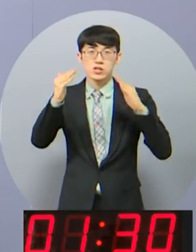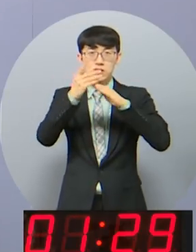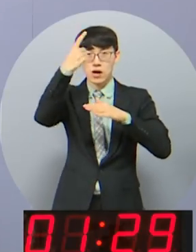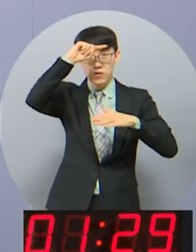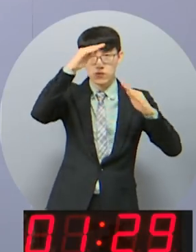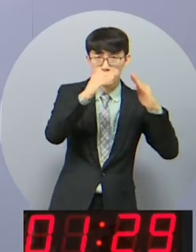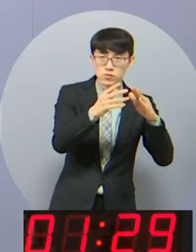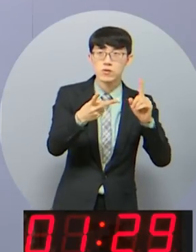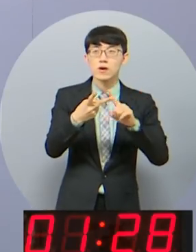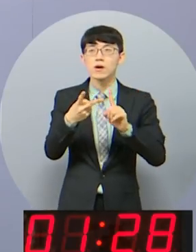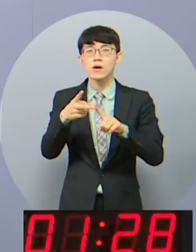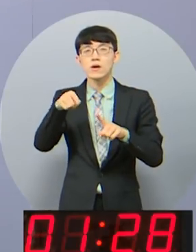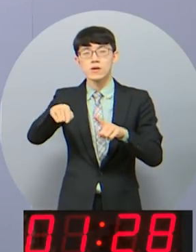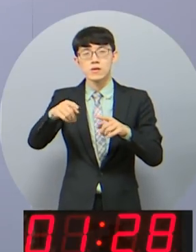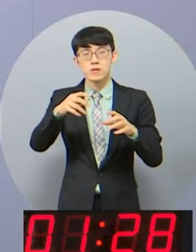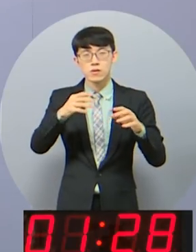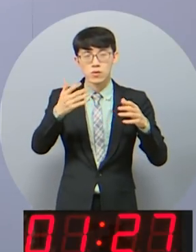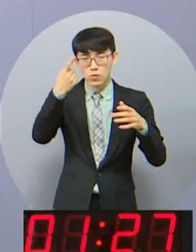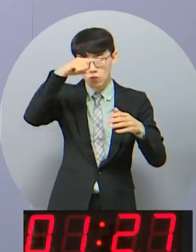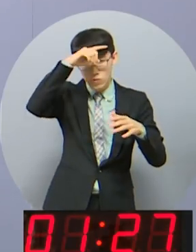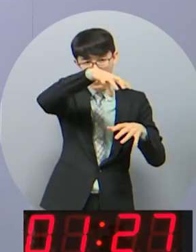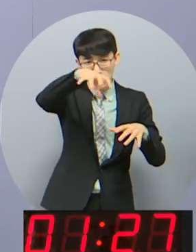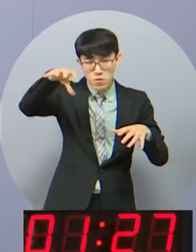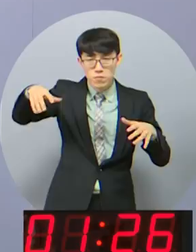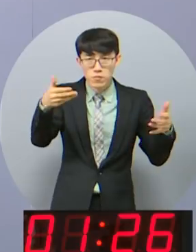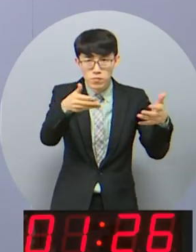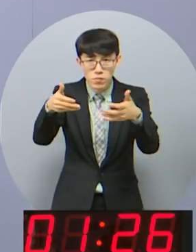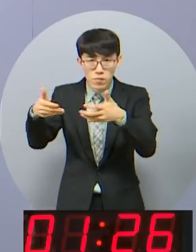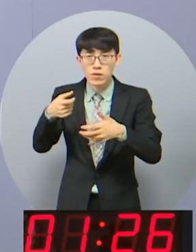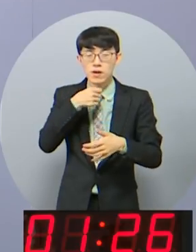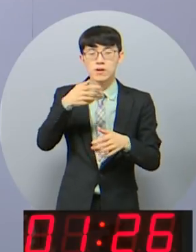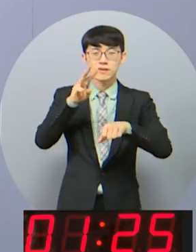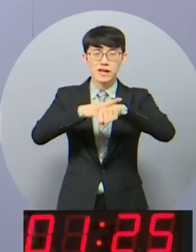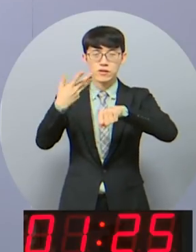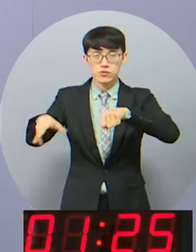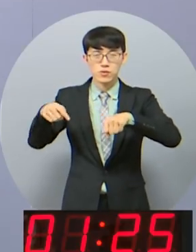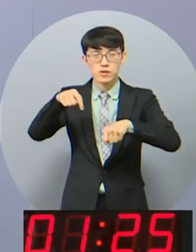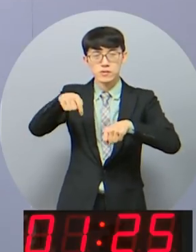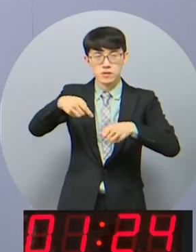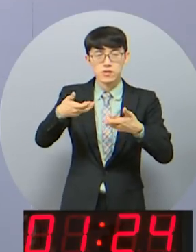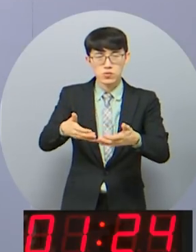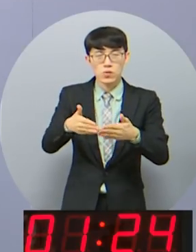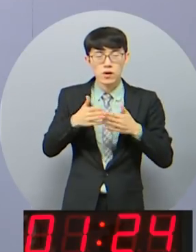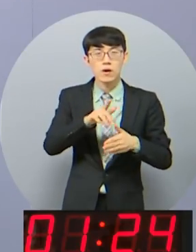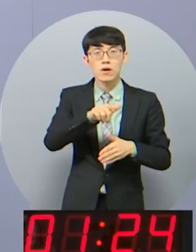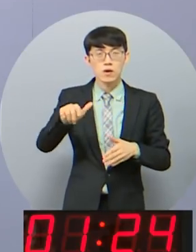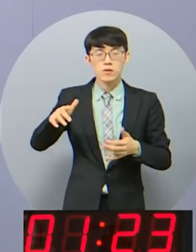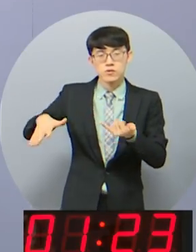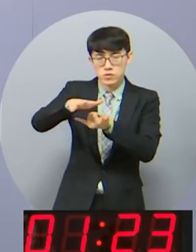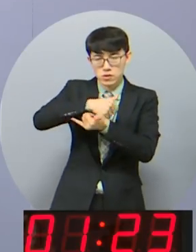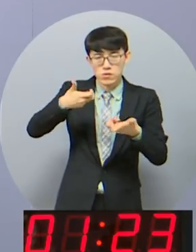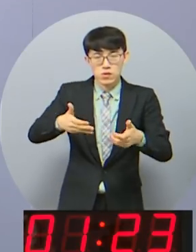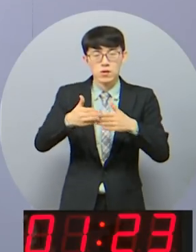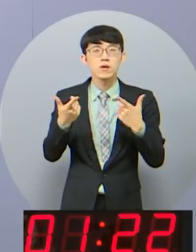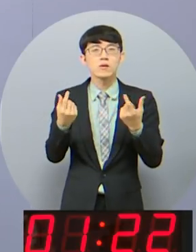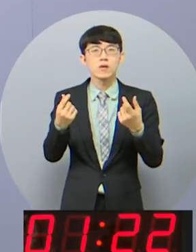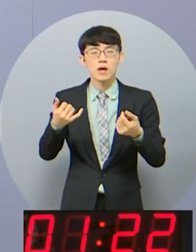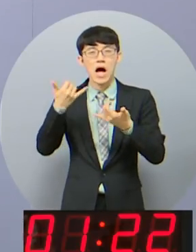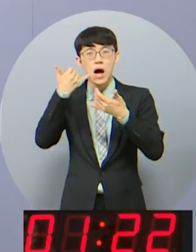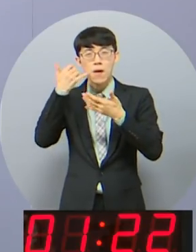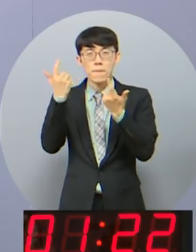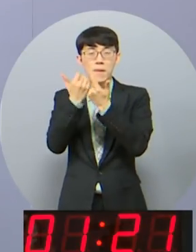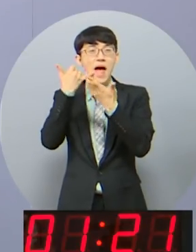来的修缮。文化的资产是淡水的命脉，是我们全台湾的命脉，也是北海湾观光的资源。宇恩